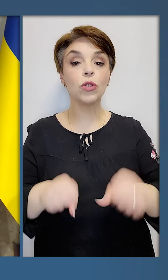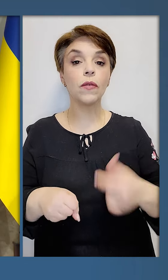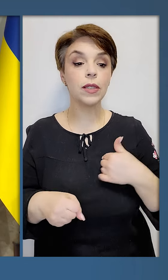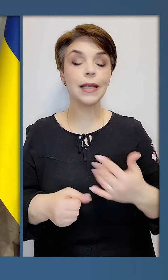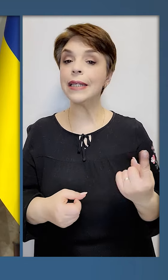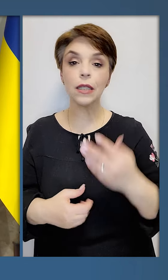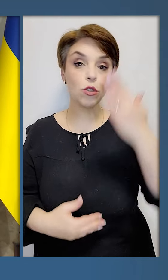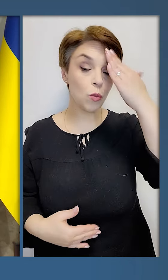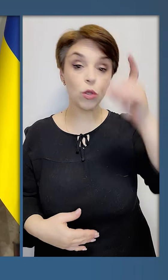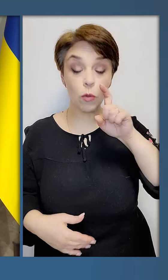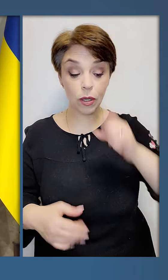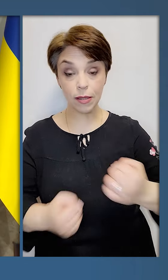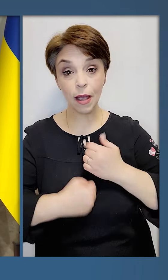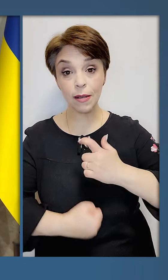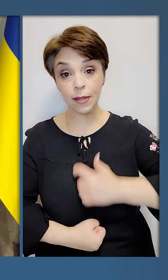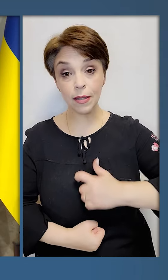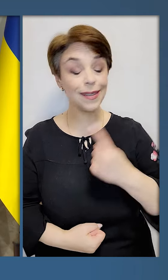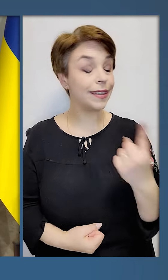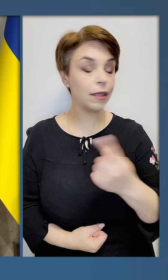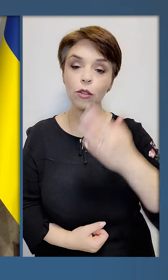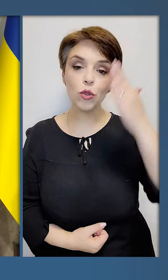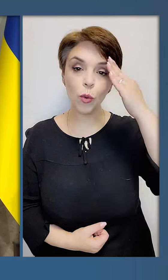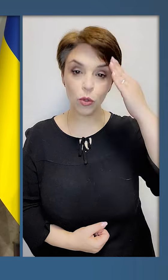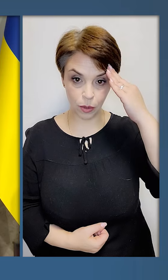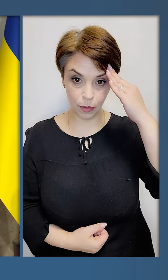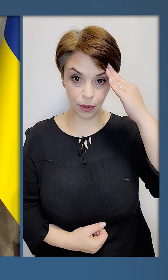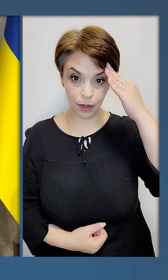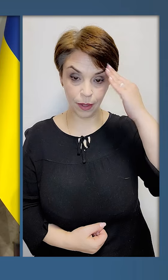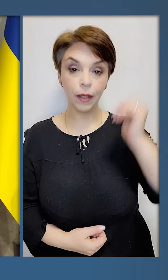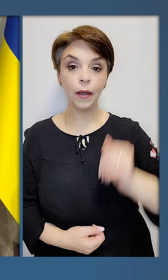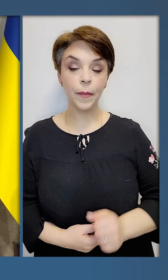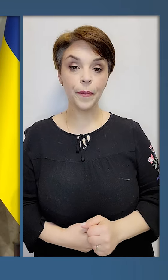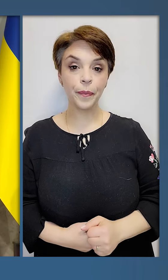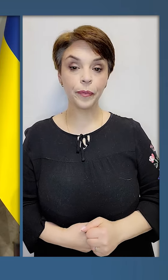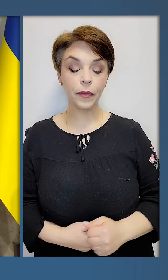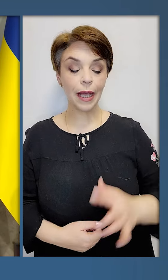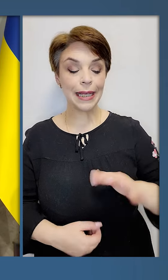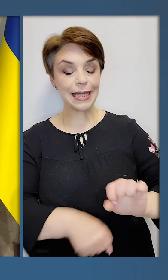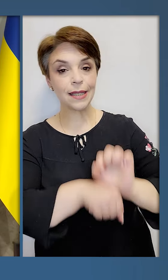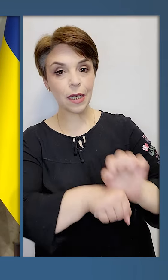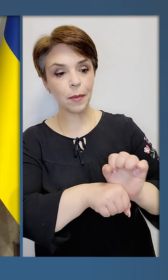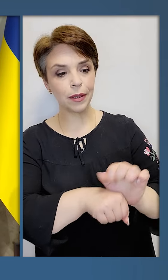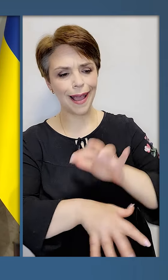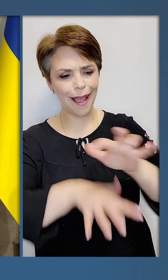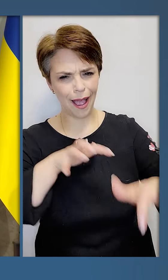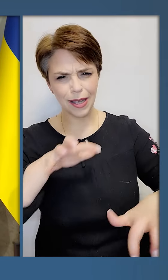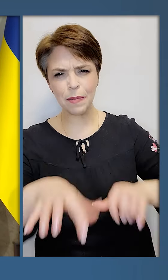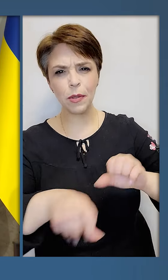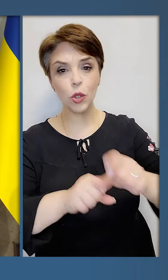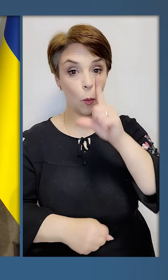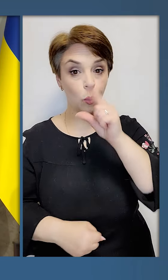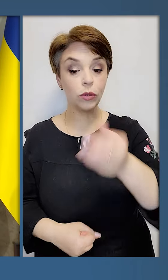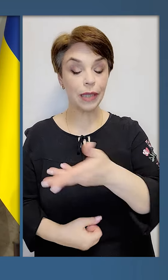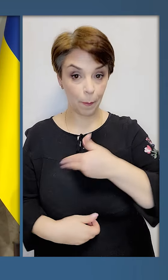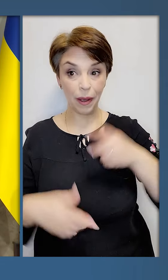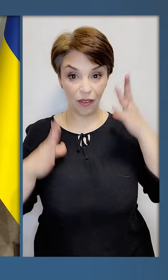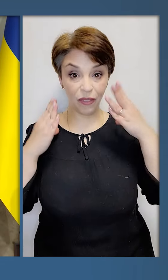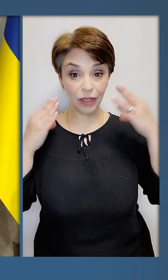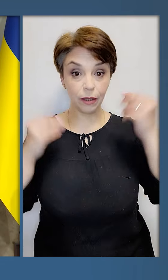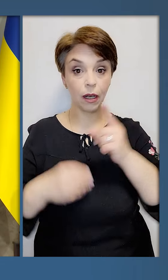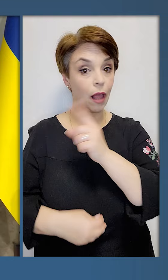єдиний спосіб для України захиститися. Це єдиний спосіб стримати експансіонізм Путіна. Ми в